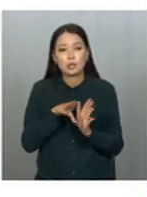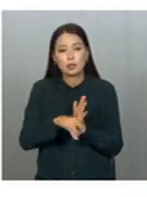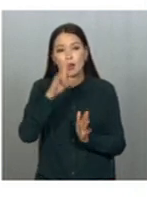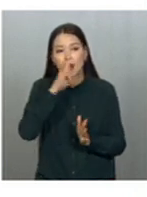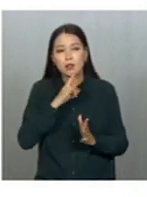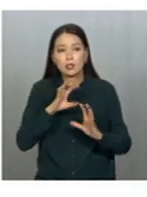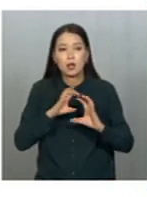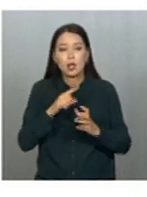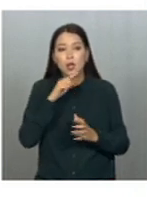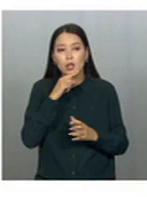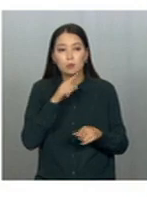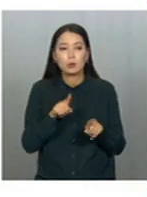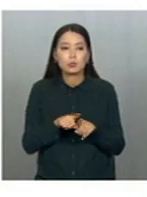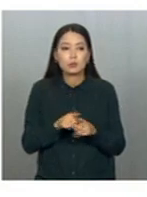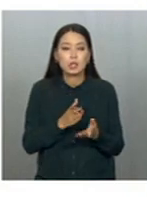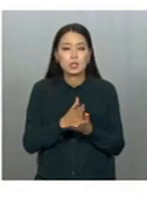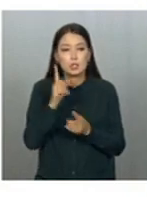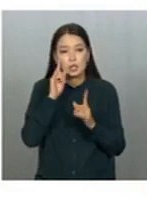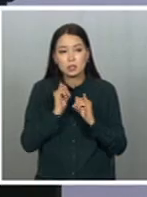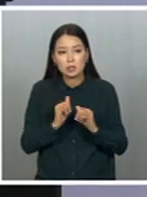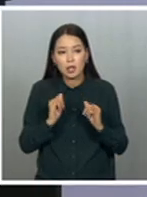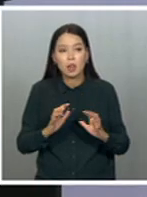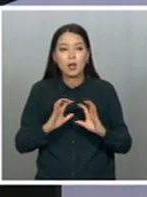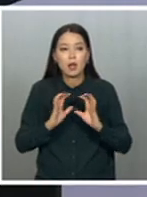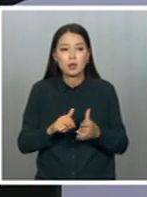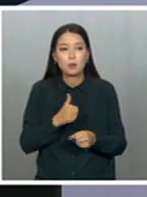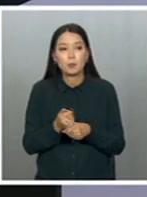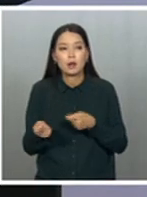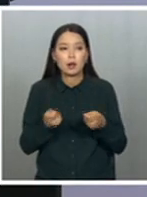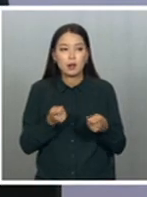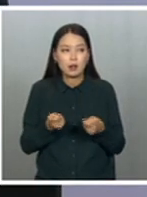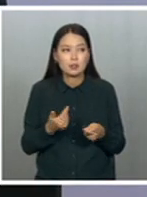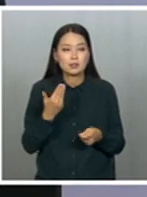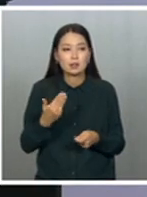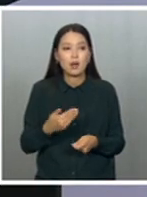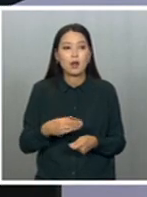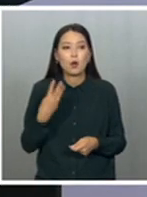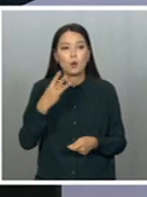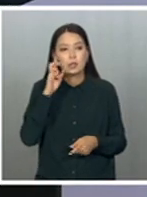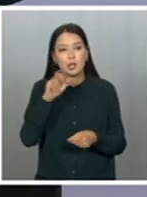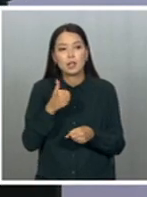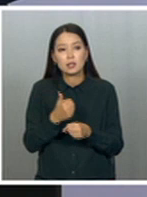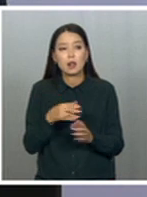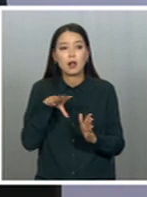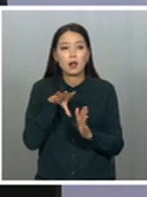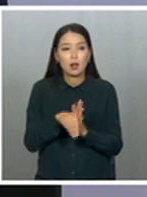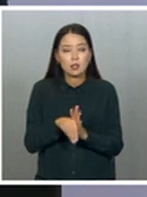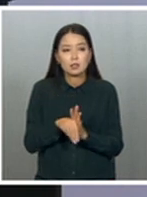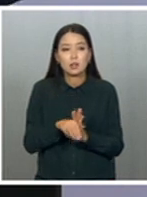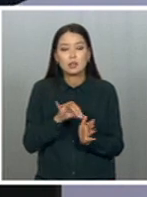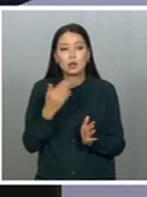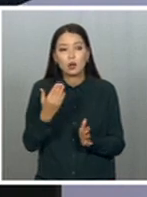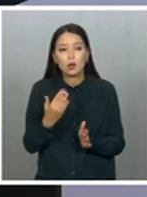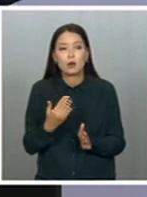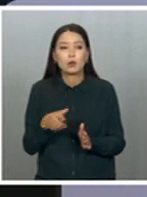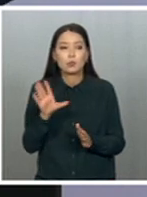әлемдік экономикаға интеграциялануына, әлемдік бәсекеге қабілетті 30 елдің қатарына кіруге және 100